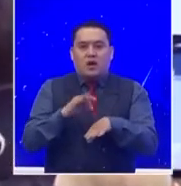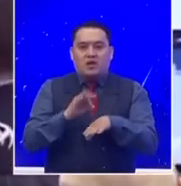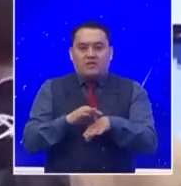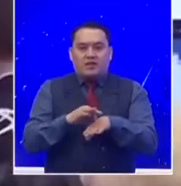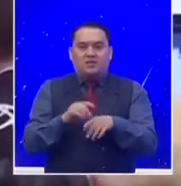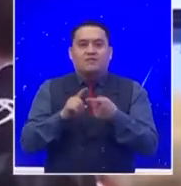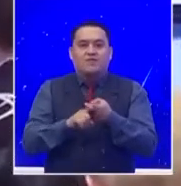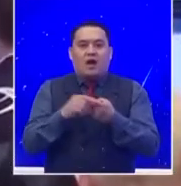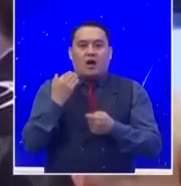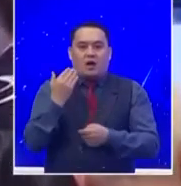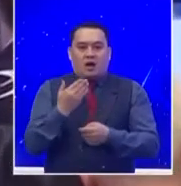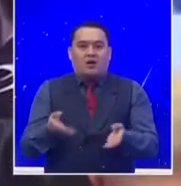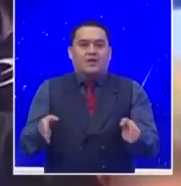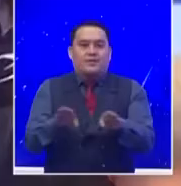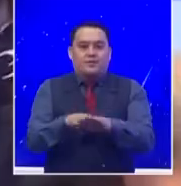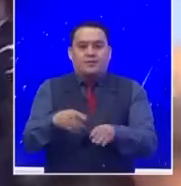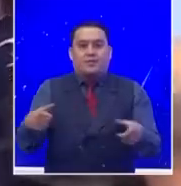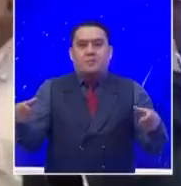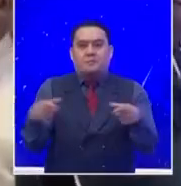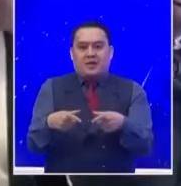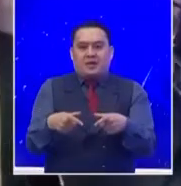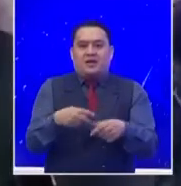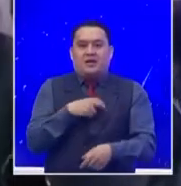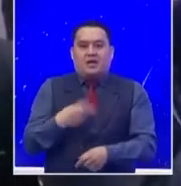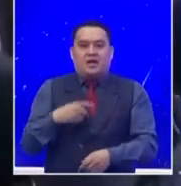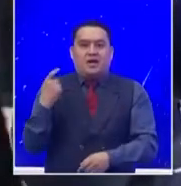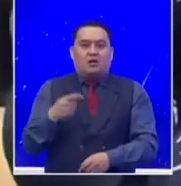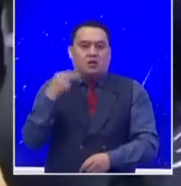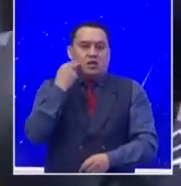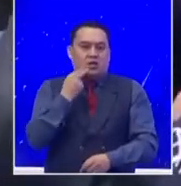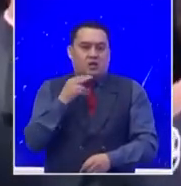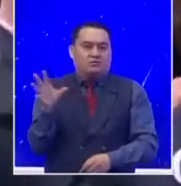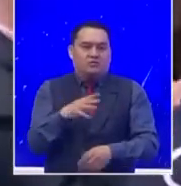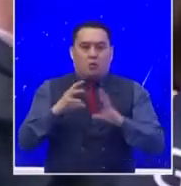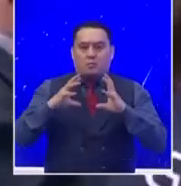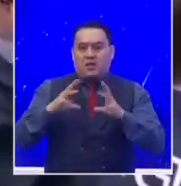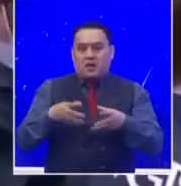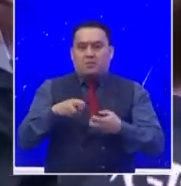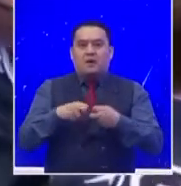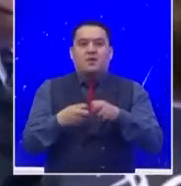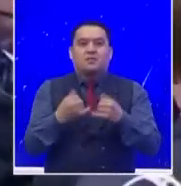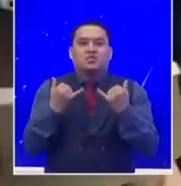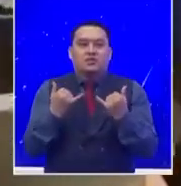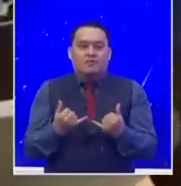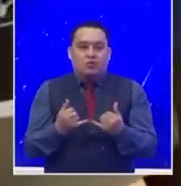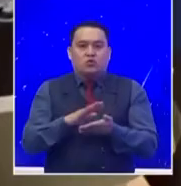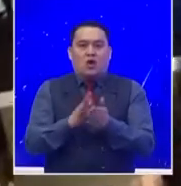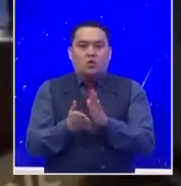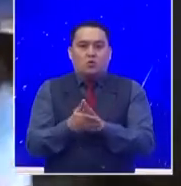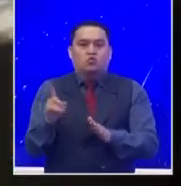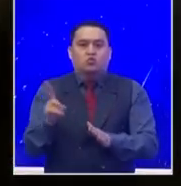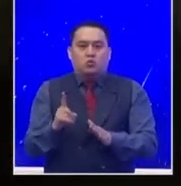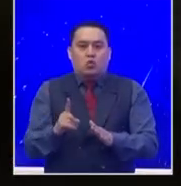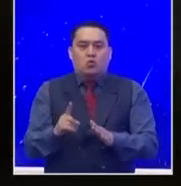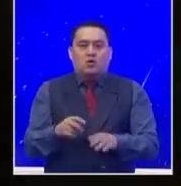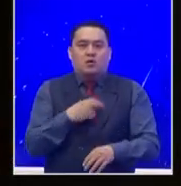и связанные с ней карантинные меры представляют риски для экономики Китая и всего мира. Проблема на сегодняшний день заключается не только в